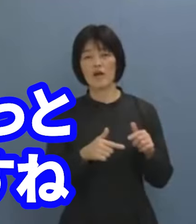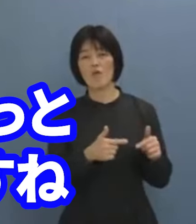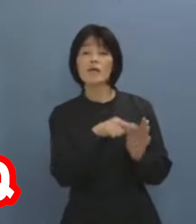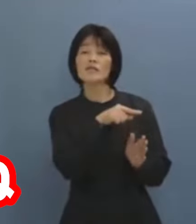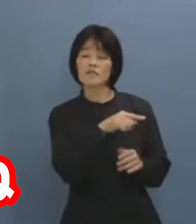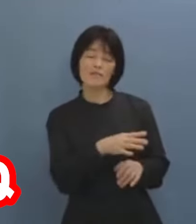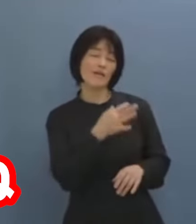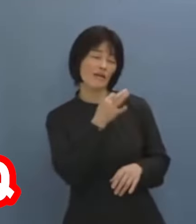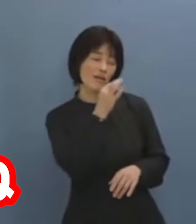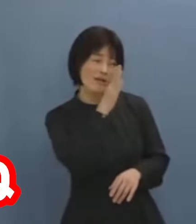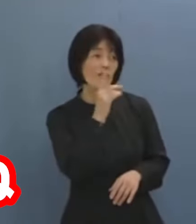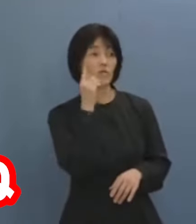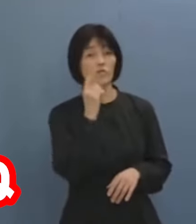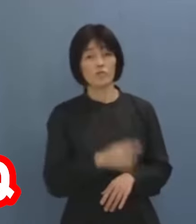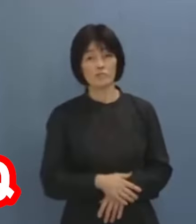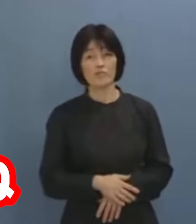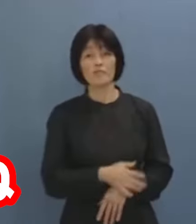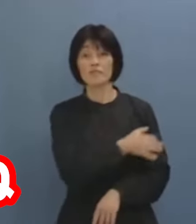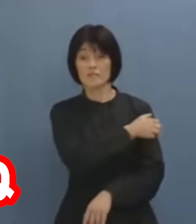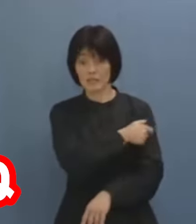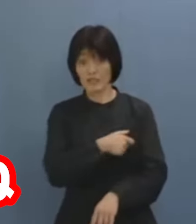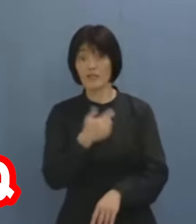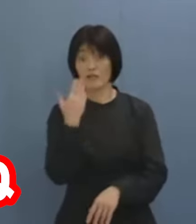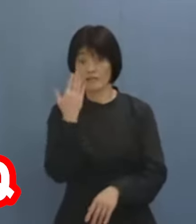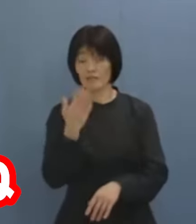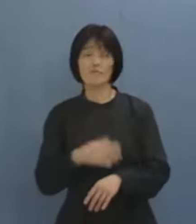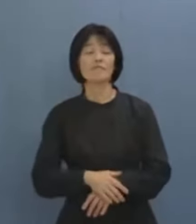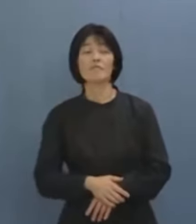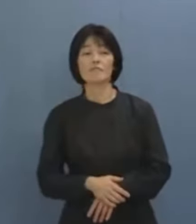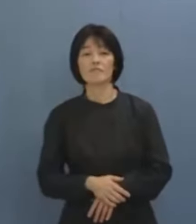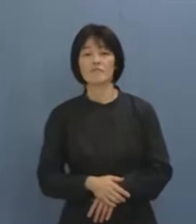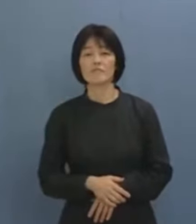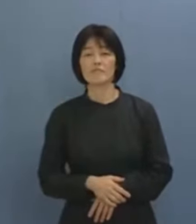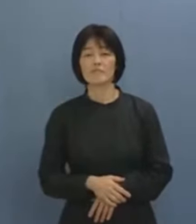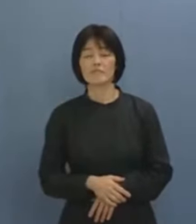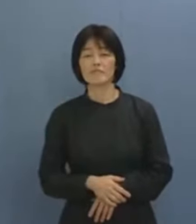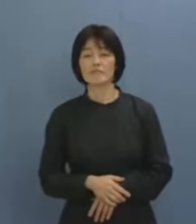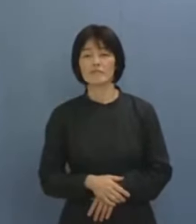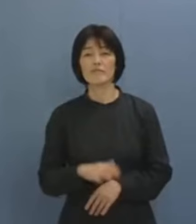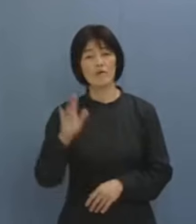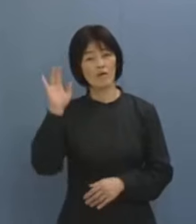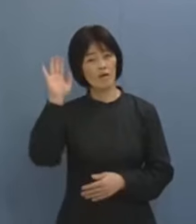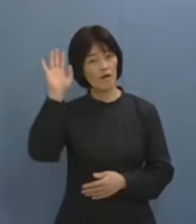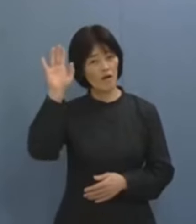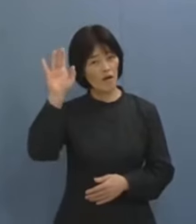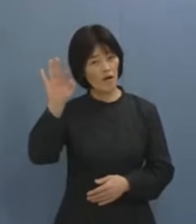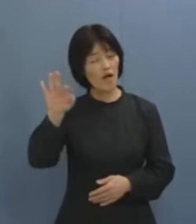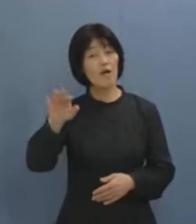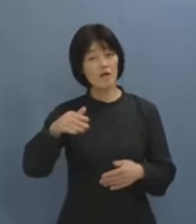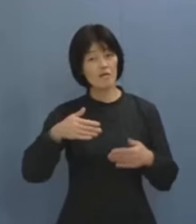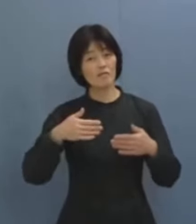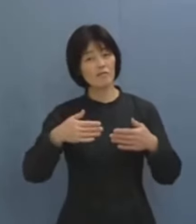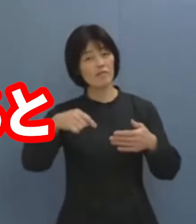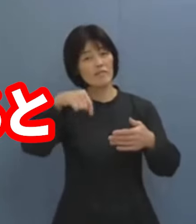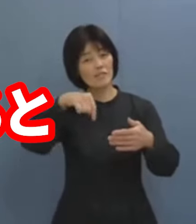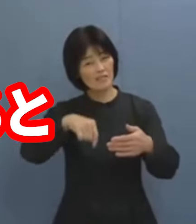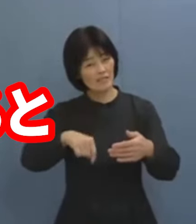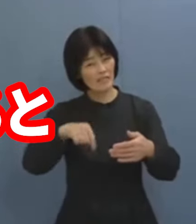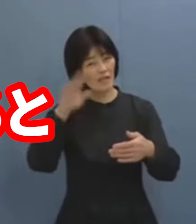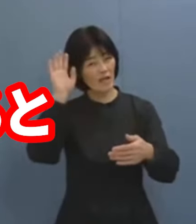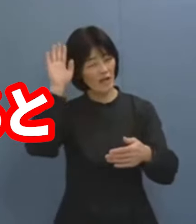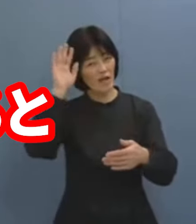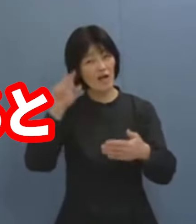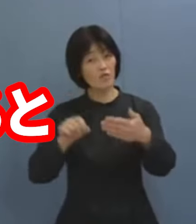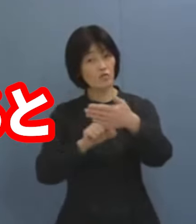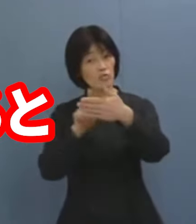ですね。 最後に1点、このままいけばですね、おそらくですけれども議会の方で不信任決